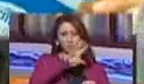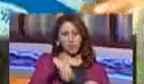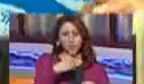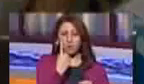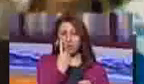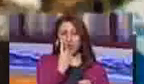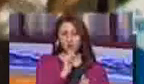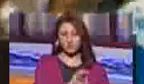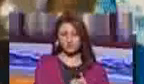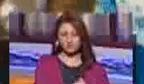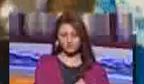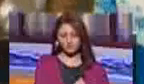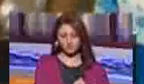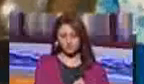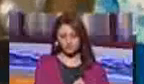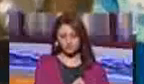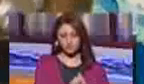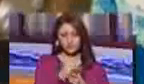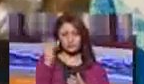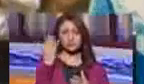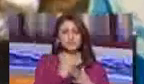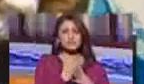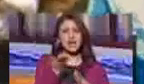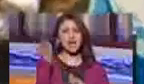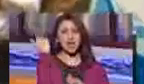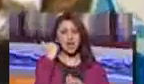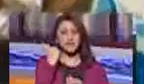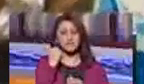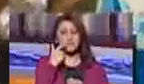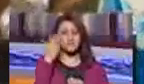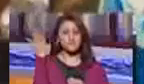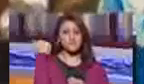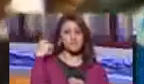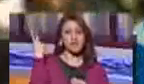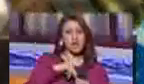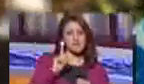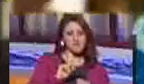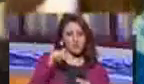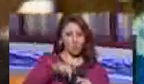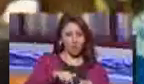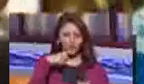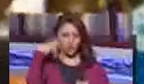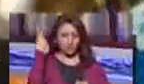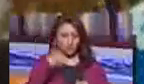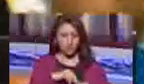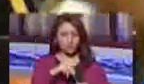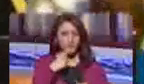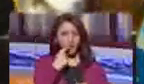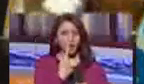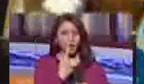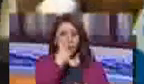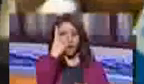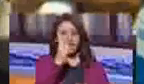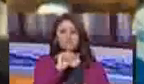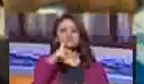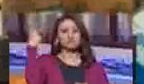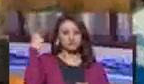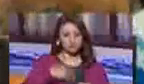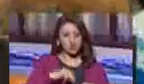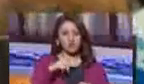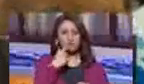واحد يعني. غيرت اقوالك، ممكن تغير اقوالك تاني ولا ده خلاص اخر كلام ليك؟ ده اخر كلام خلاص، ما ينفعش اغير اقوالي تاني،